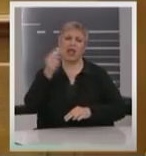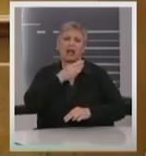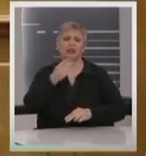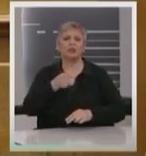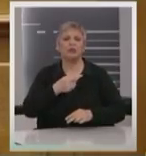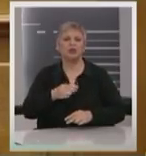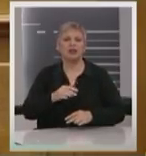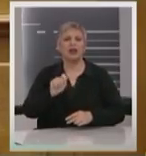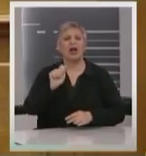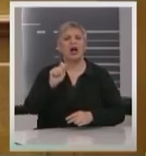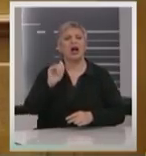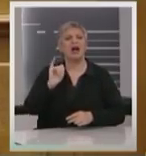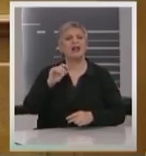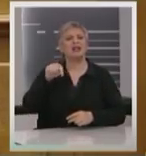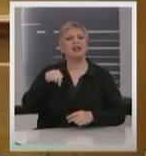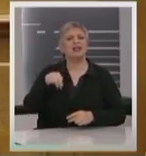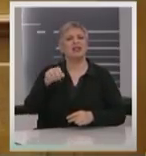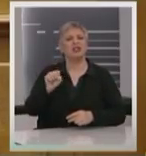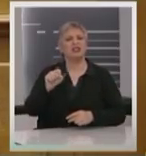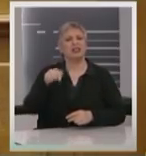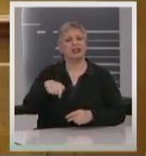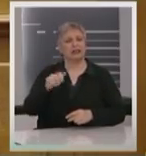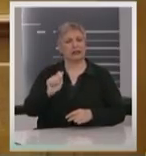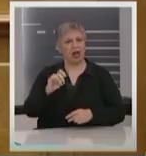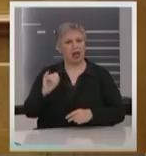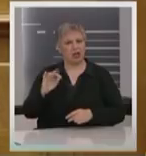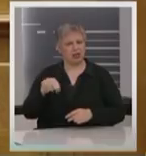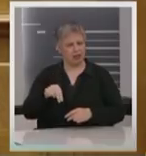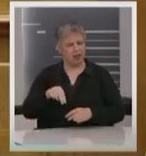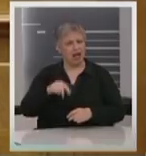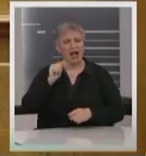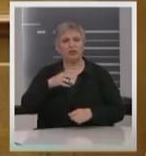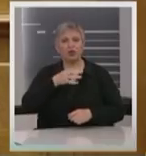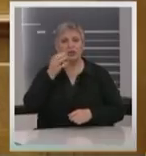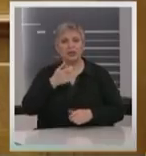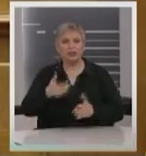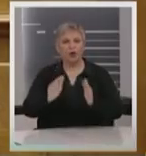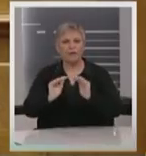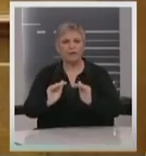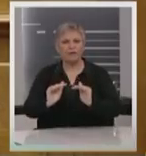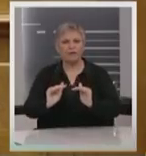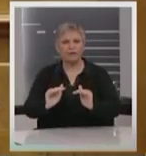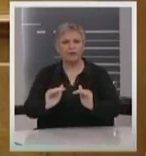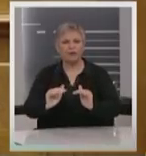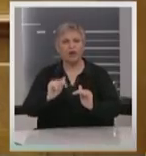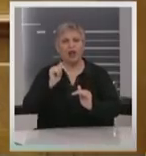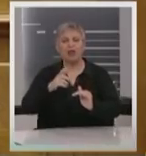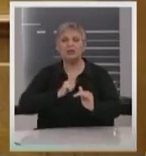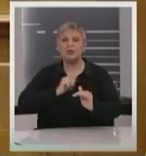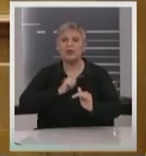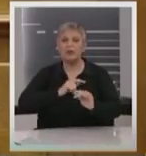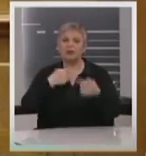Να κάνεις τα ίδια πράγματα και να περιμένεις διαφορετικά αποτελέσματα. Αυτό ακριβώς κάνετε, δυστυχώς. Ο προϋπολογισμός